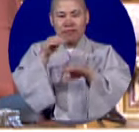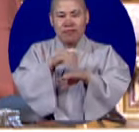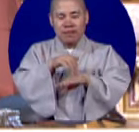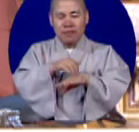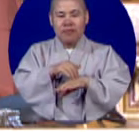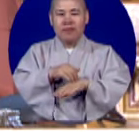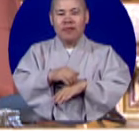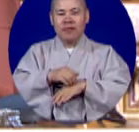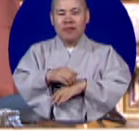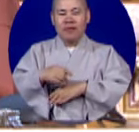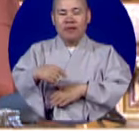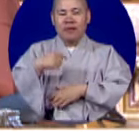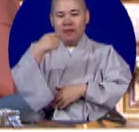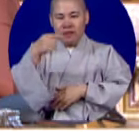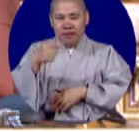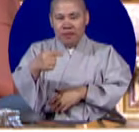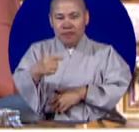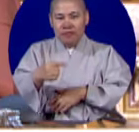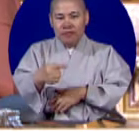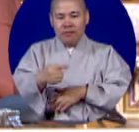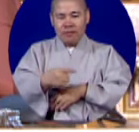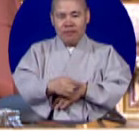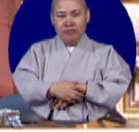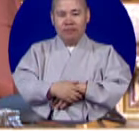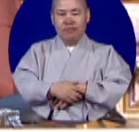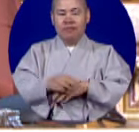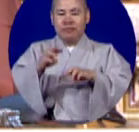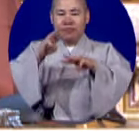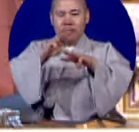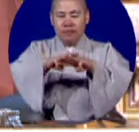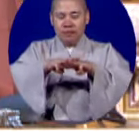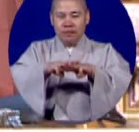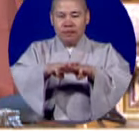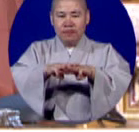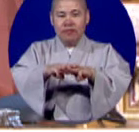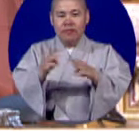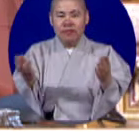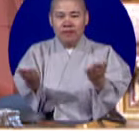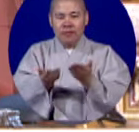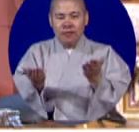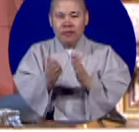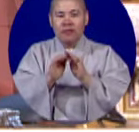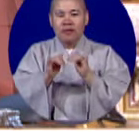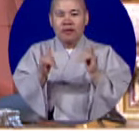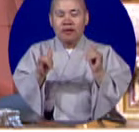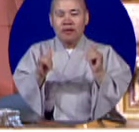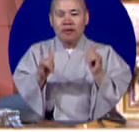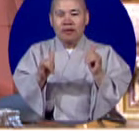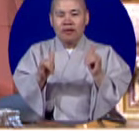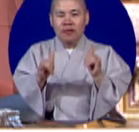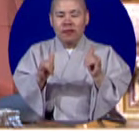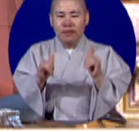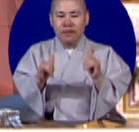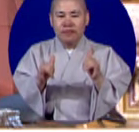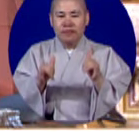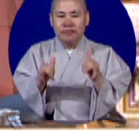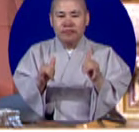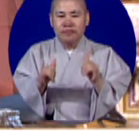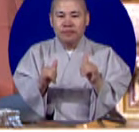또 그 다음 비유는 여기어 농부가 종지양전에 또